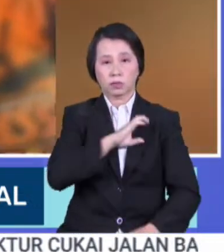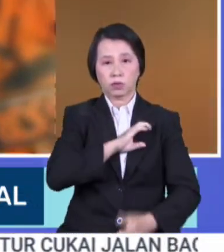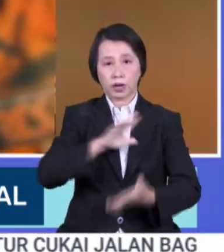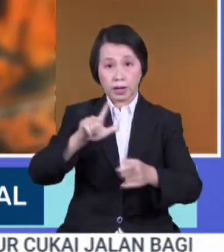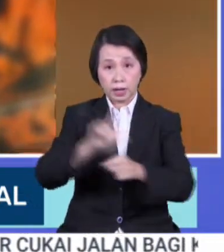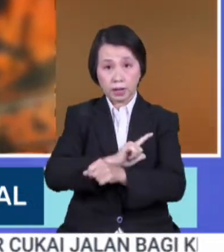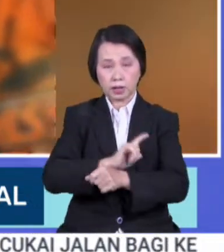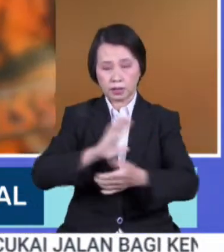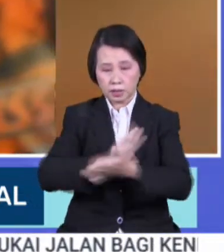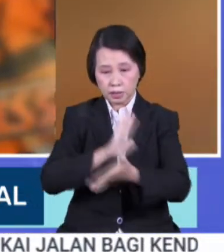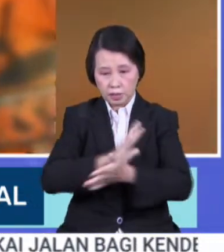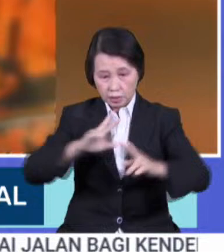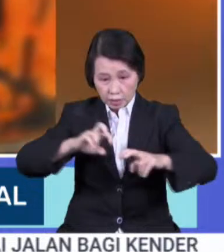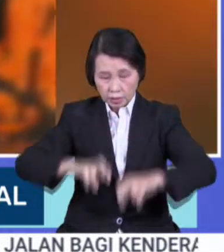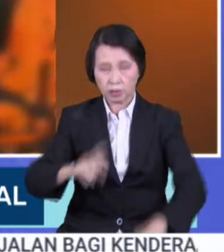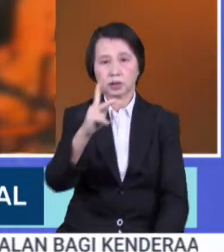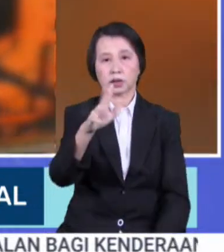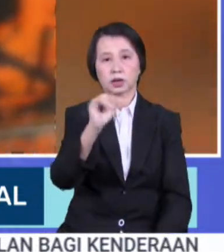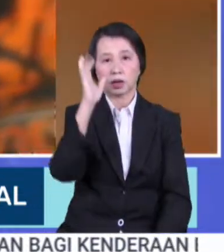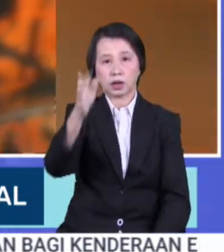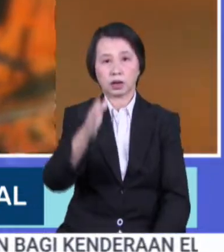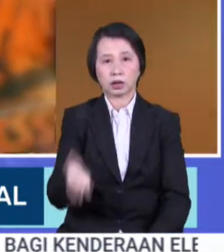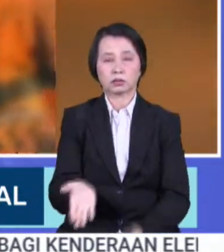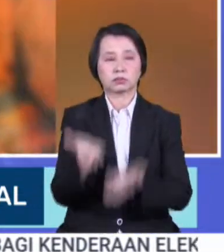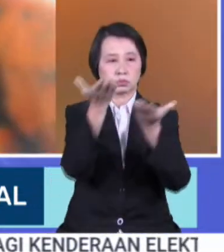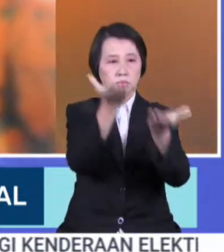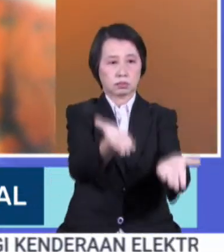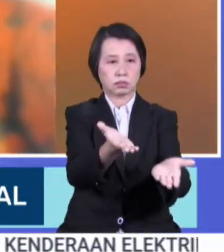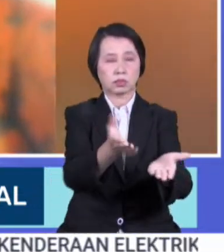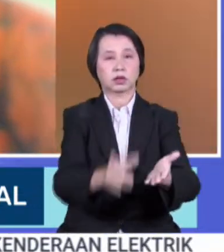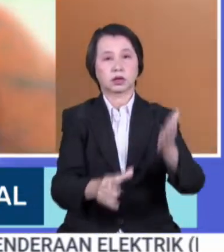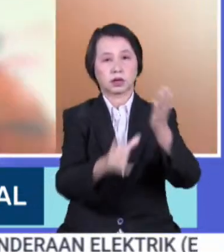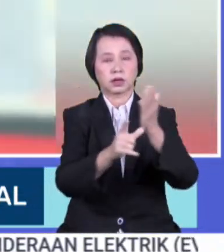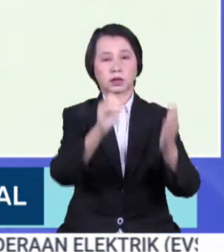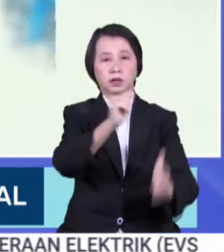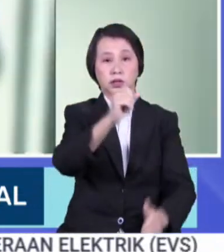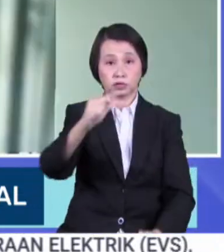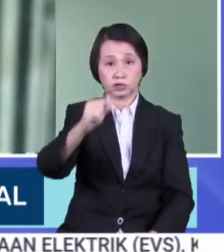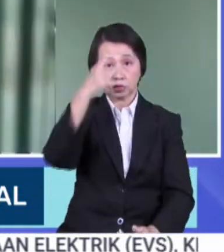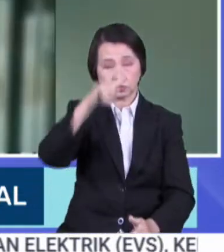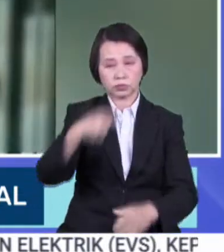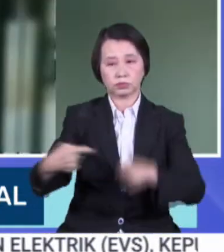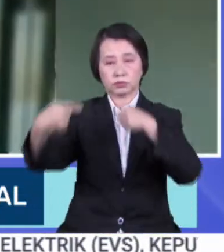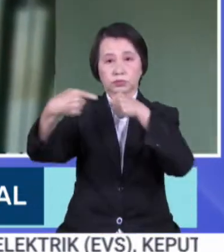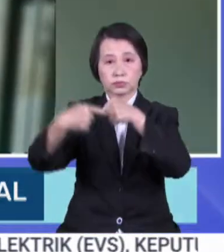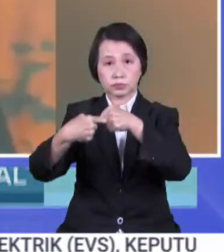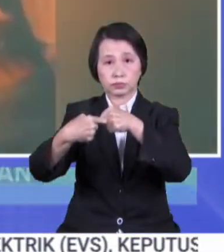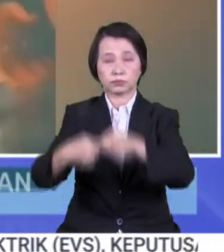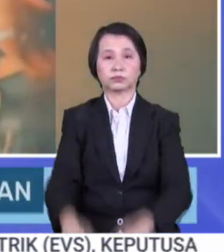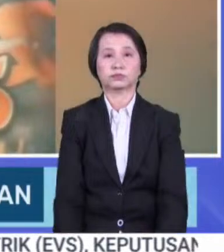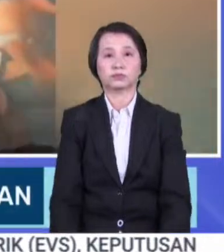kertas siasatan dan kes akan ditujuk kepada Timbalan Pendakwa Raya untuk pertuduhan.